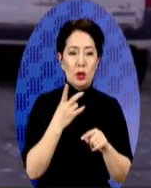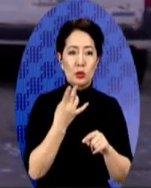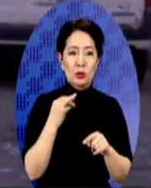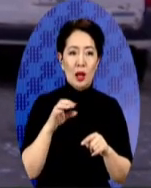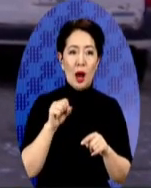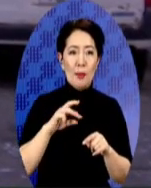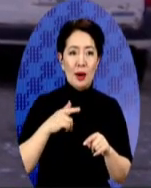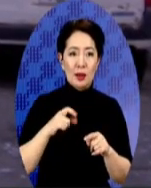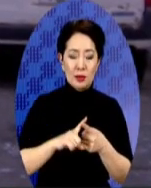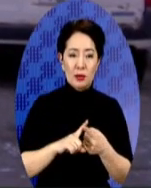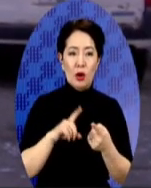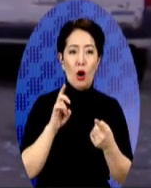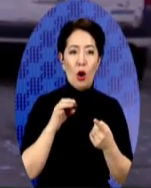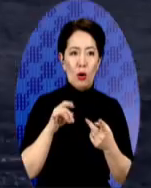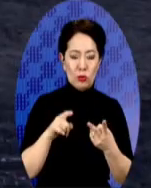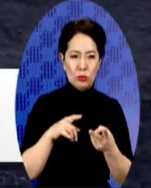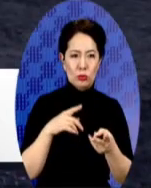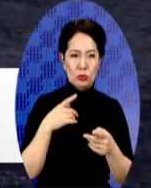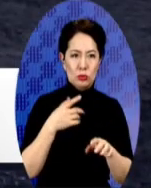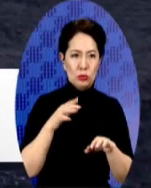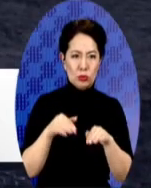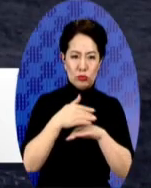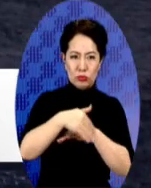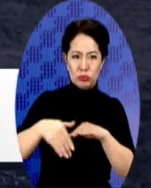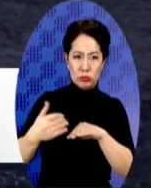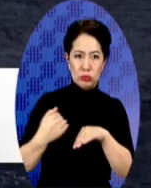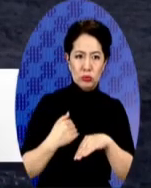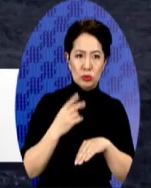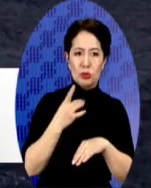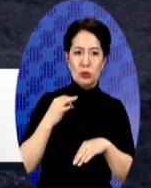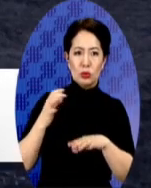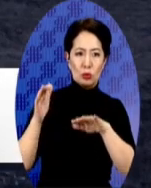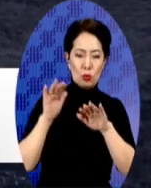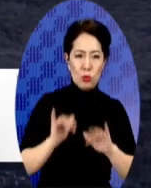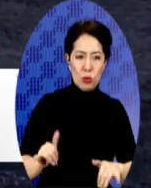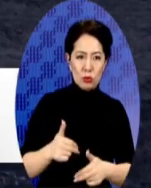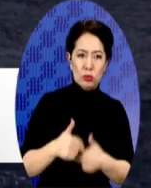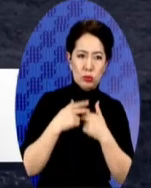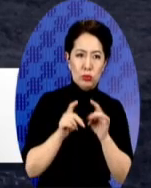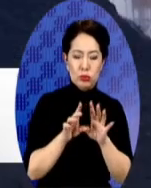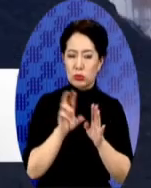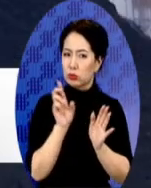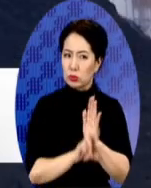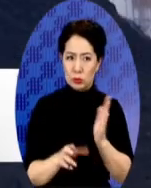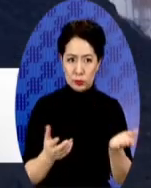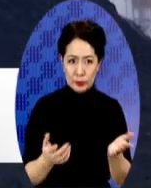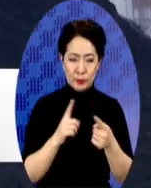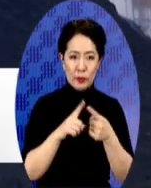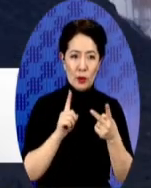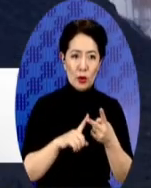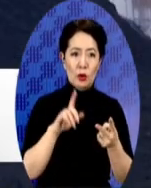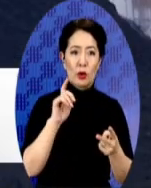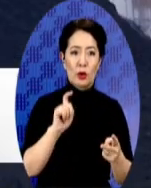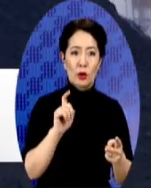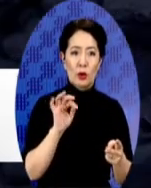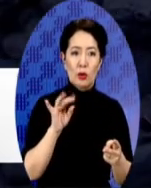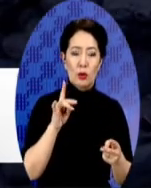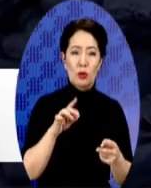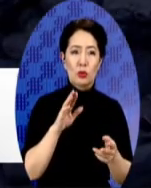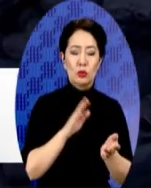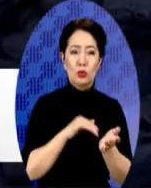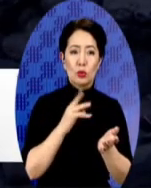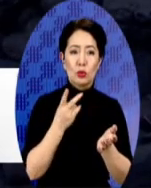Гэтэл амгалан өртөө түүхэн нүүрс төлөх хоригдсон бүсэд хамаарч байгаагаас нүүрс буулгах тээвэрлэх боломжгүй болсон. Мөн хонхор өртөөнд түүхэн нүүрс буулгах гэхээр